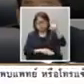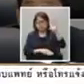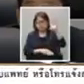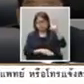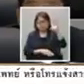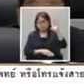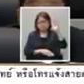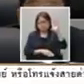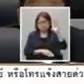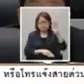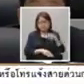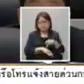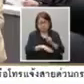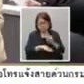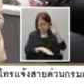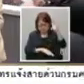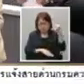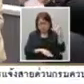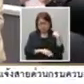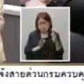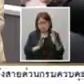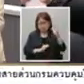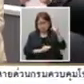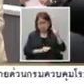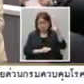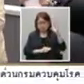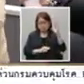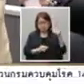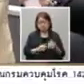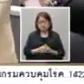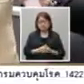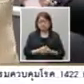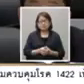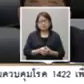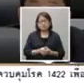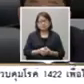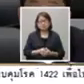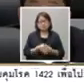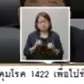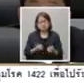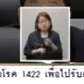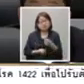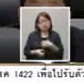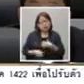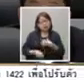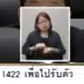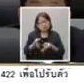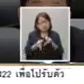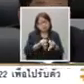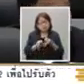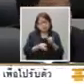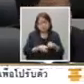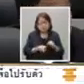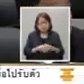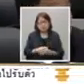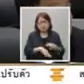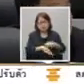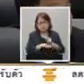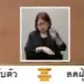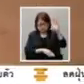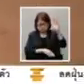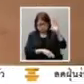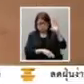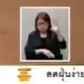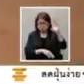านจะ เดี๋ยวเริ่ม นำพอประมาณ นำโผล่นำโพยนะฮะ ท่านจะอภิปรายใน นี้ท่านประธานครับขอประท้ว